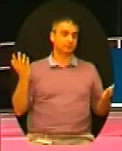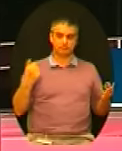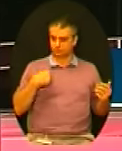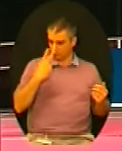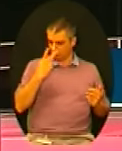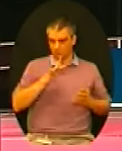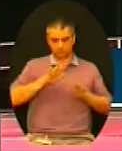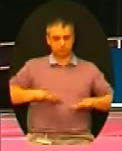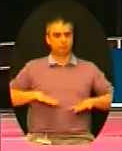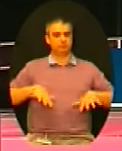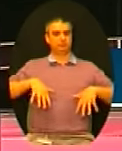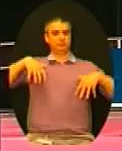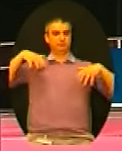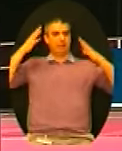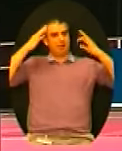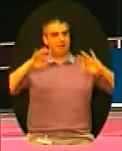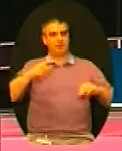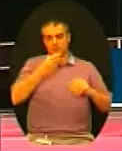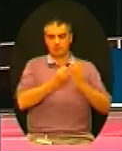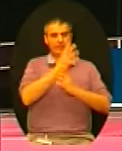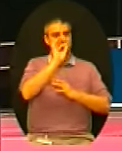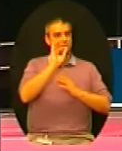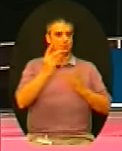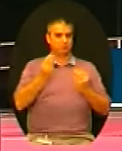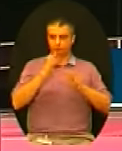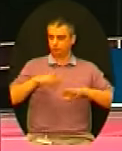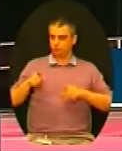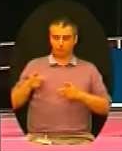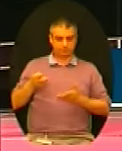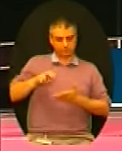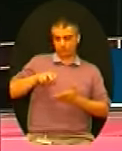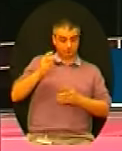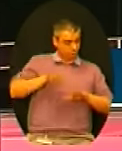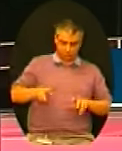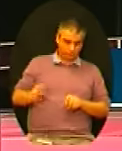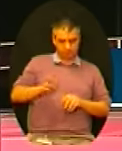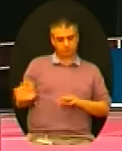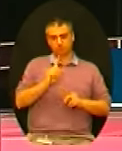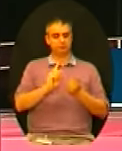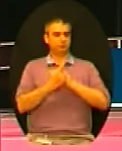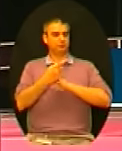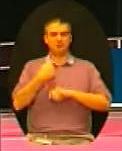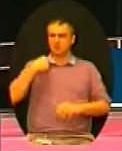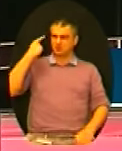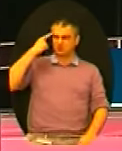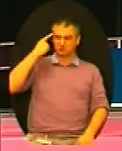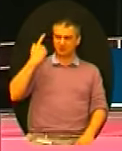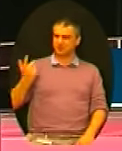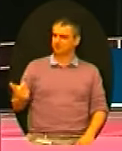ואני רואה אותו יושב ביציע הכבוד. כן. הקימו למענו איזה מישהו שישב שם. ואני חשבתי לעצמי ש...